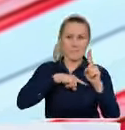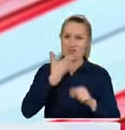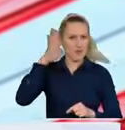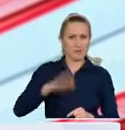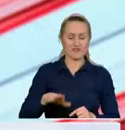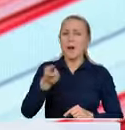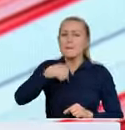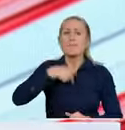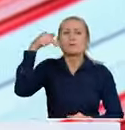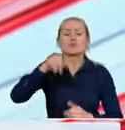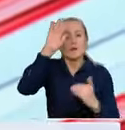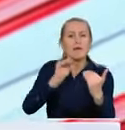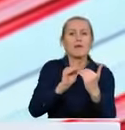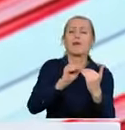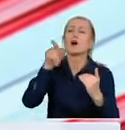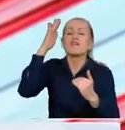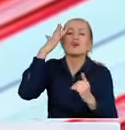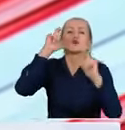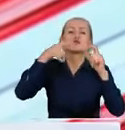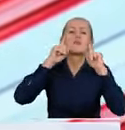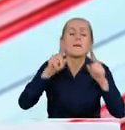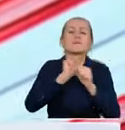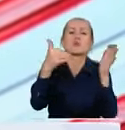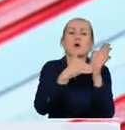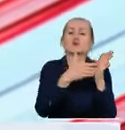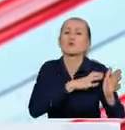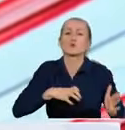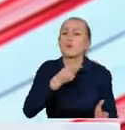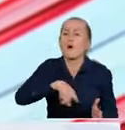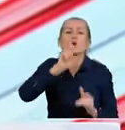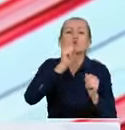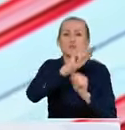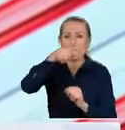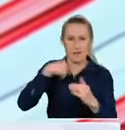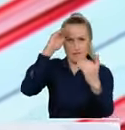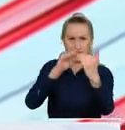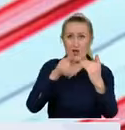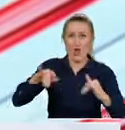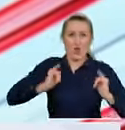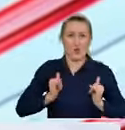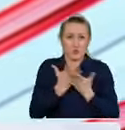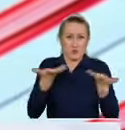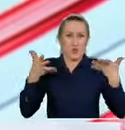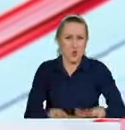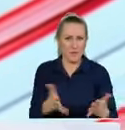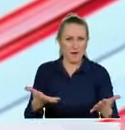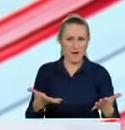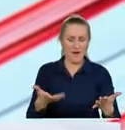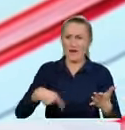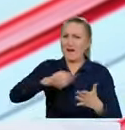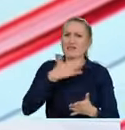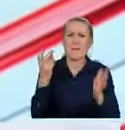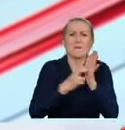odpowiadać dzisiaj na potrzebne, realne potrzeby gospodarki. Turystyka w zapaści. Brakuje pieniędzy